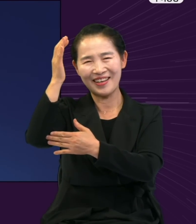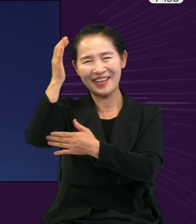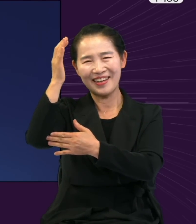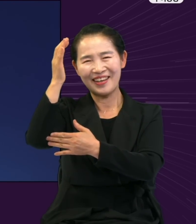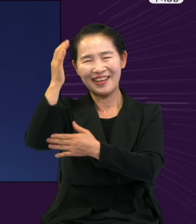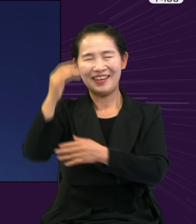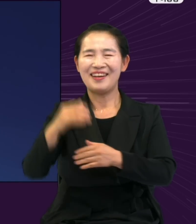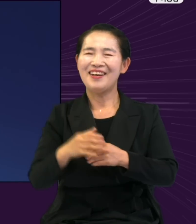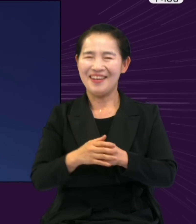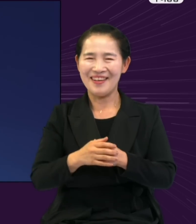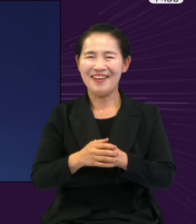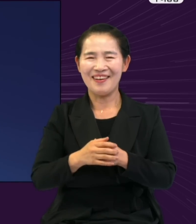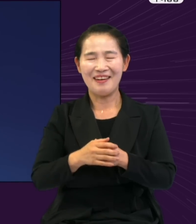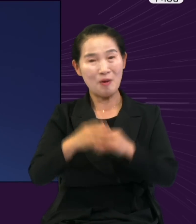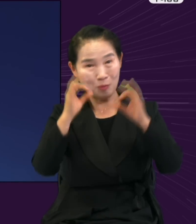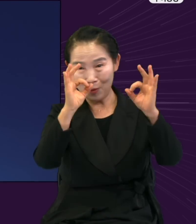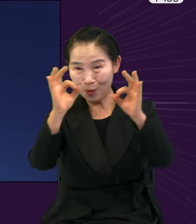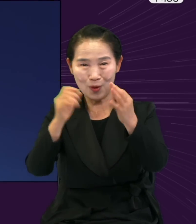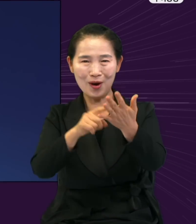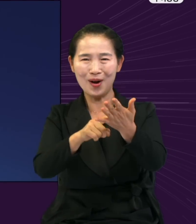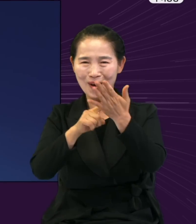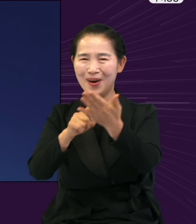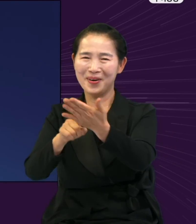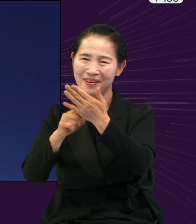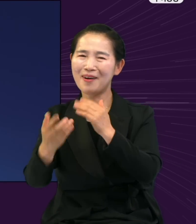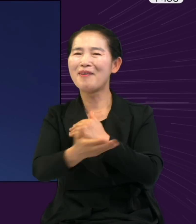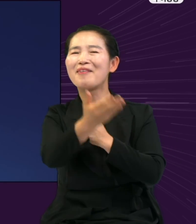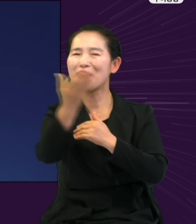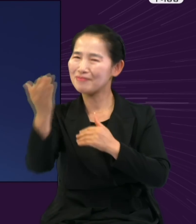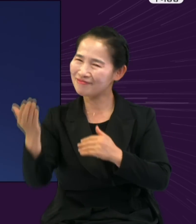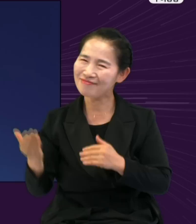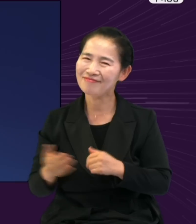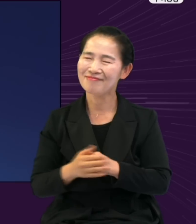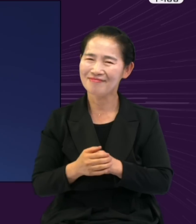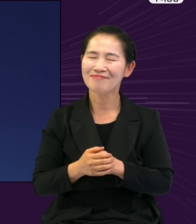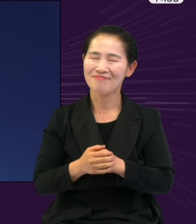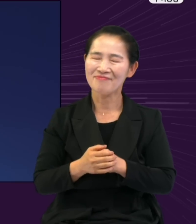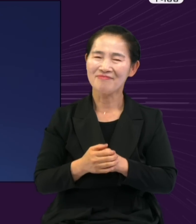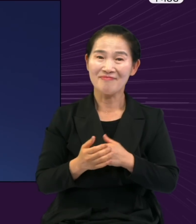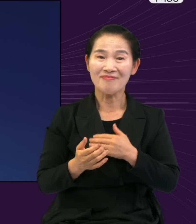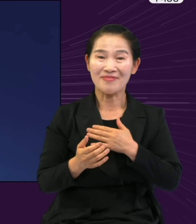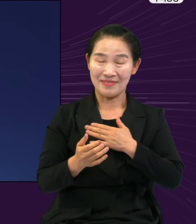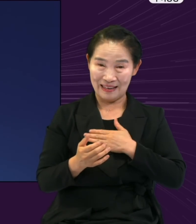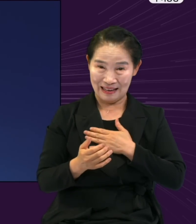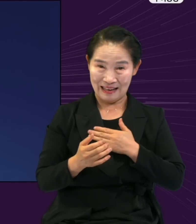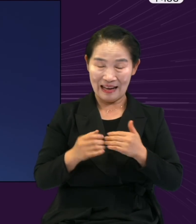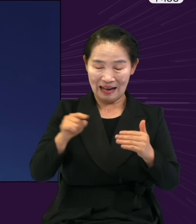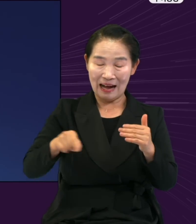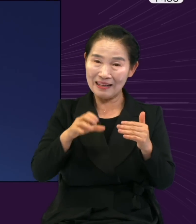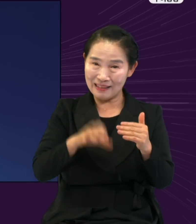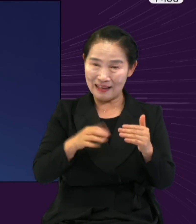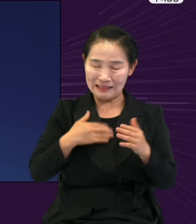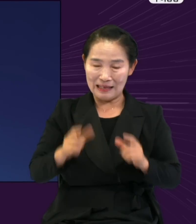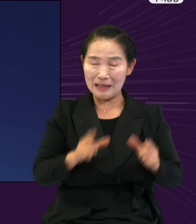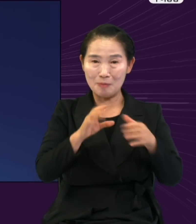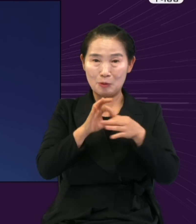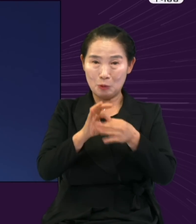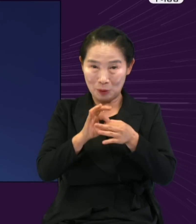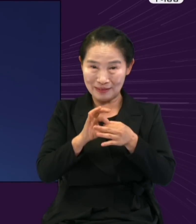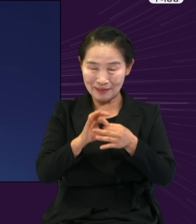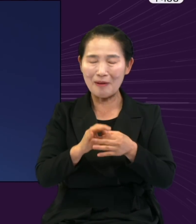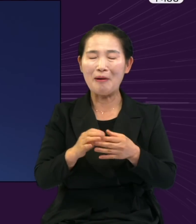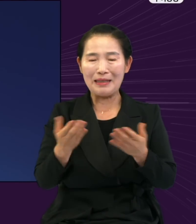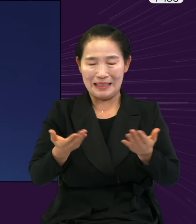정말 자랑스럽습니다. 이제 제 안에서 제 삶을 통해 일하신 하나님에 대해서